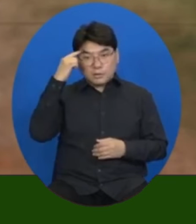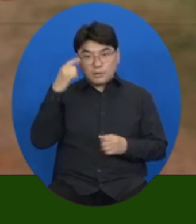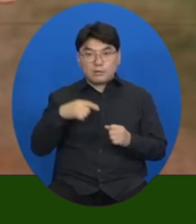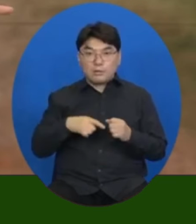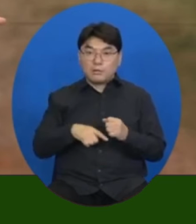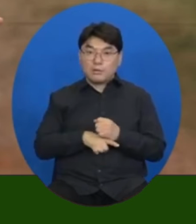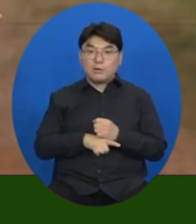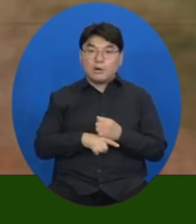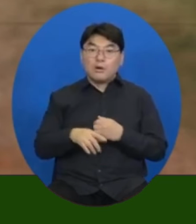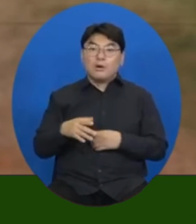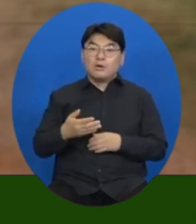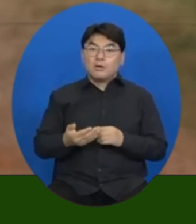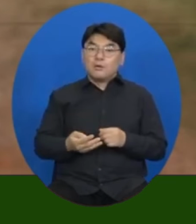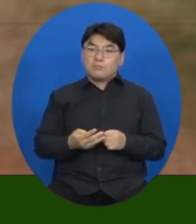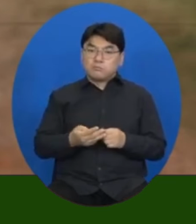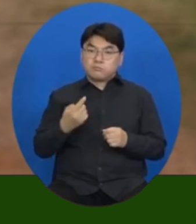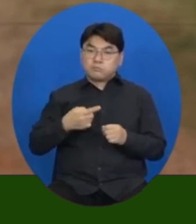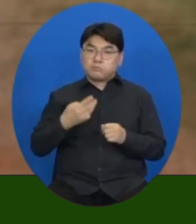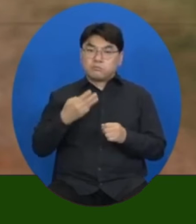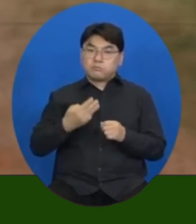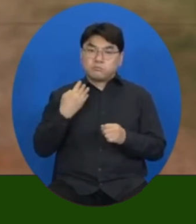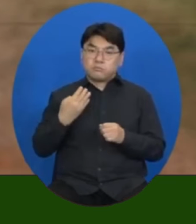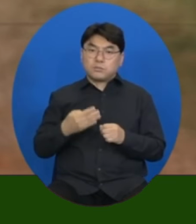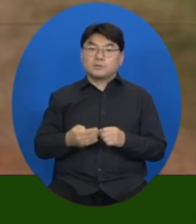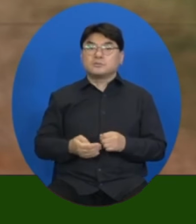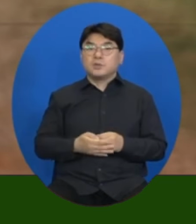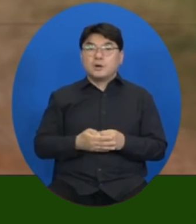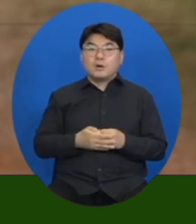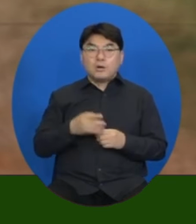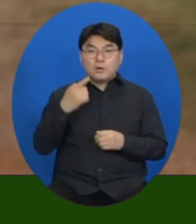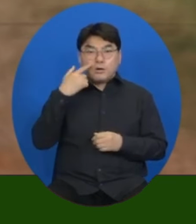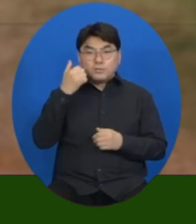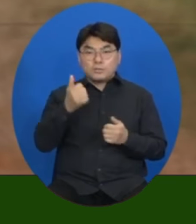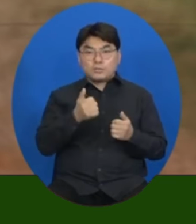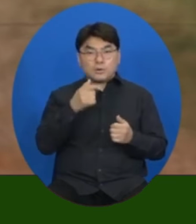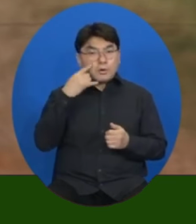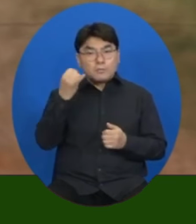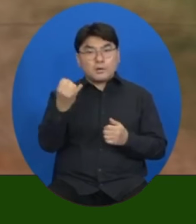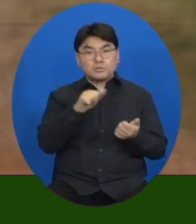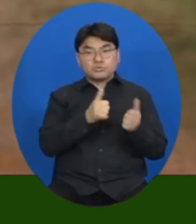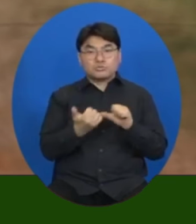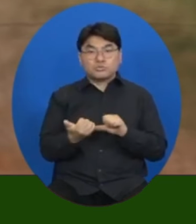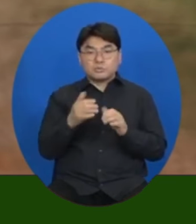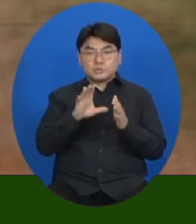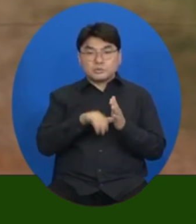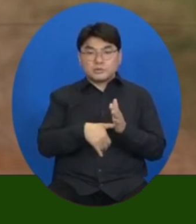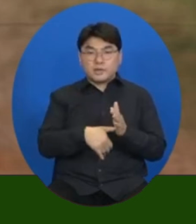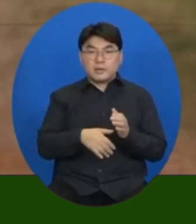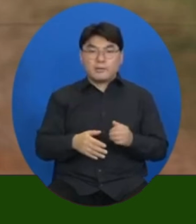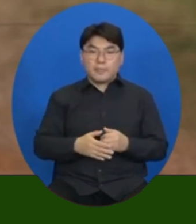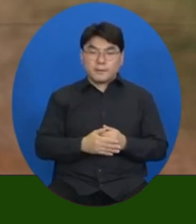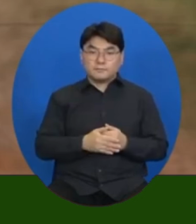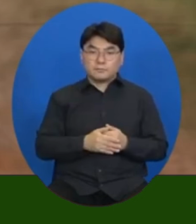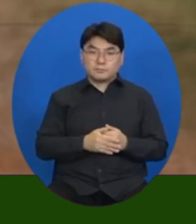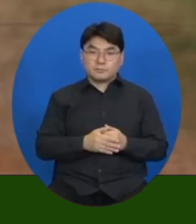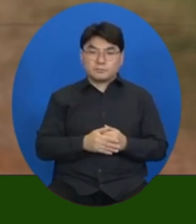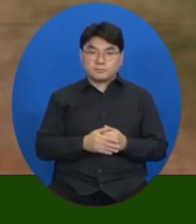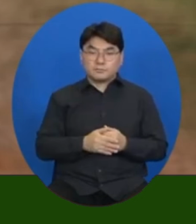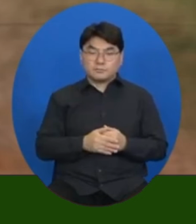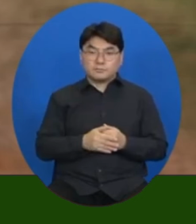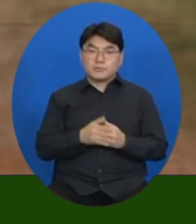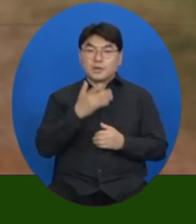전에 어머니를 잃을 때에 그 슬픔 가운데 어머니가 들려주셨던 복음 메시지와 함께 죽음을 그가